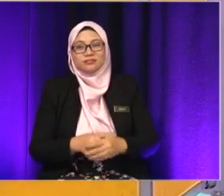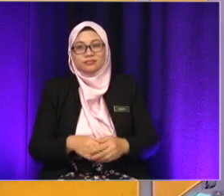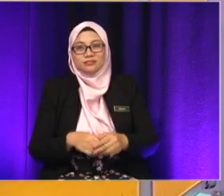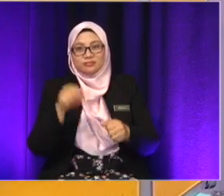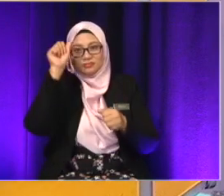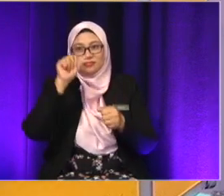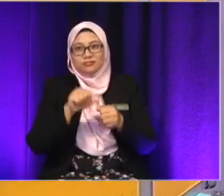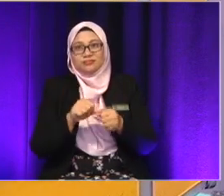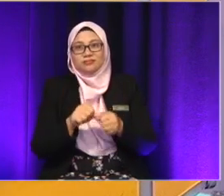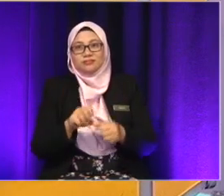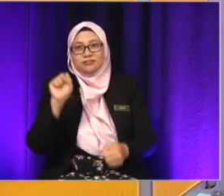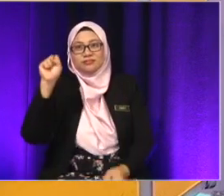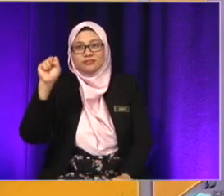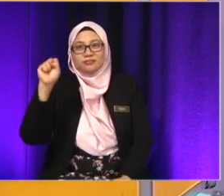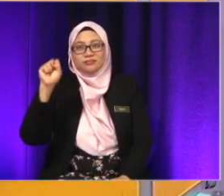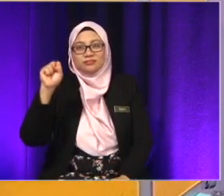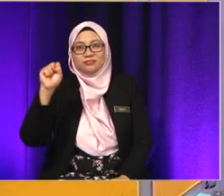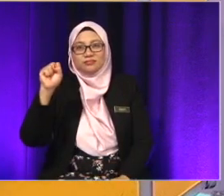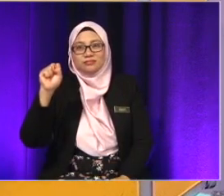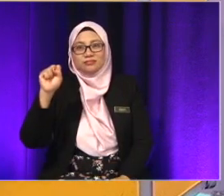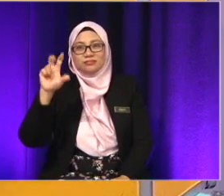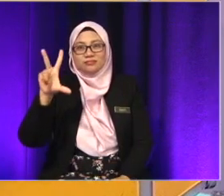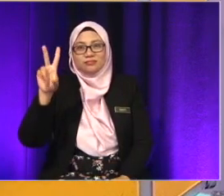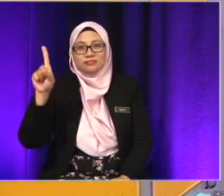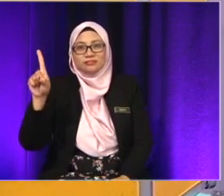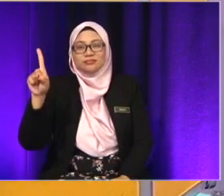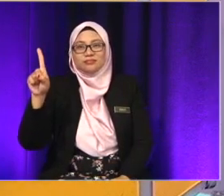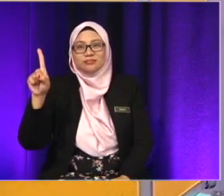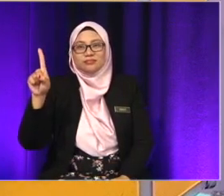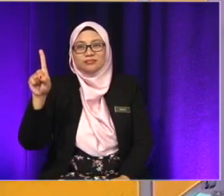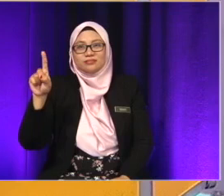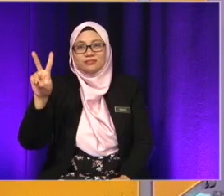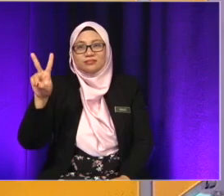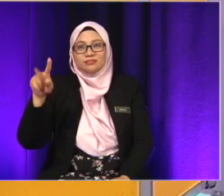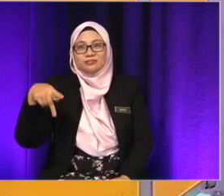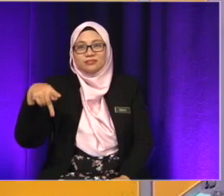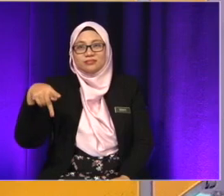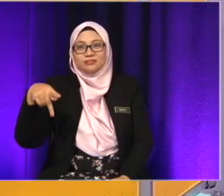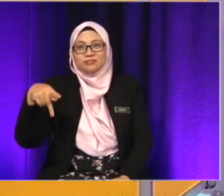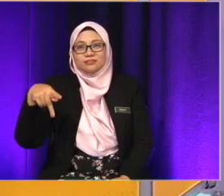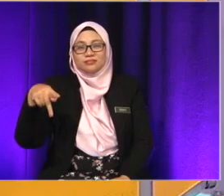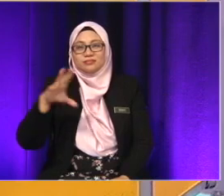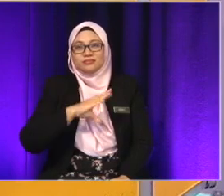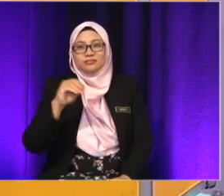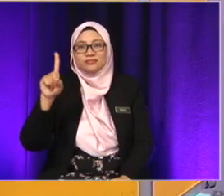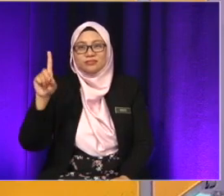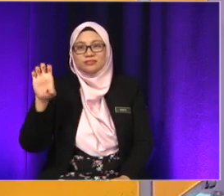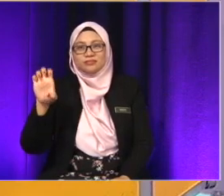apa? S, 3I, 2P dan